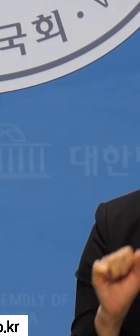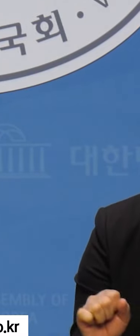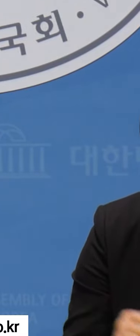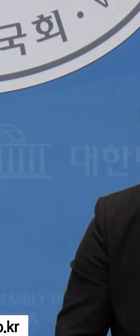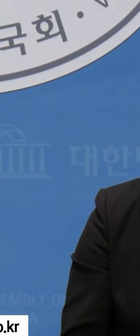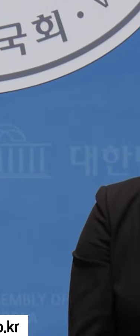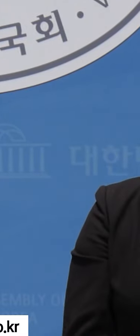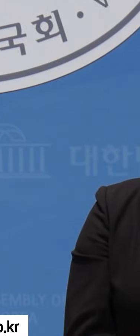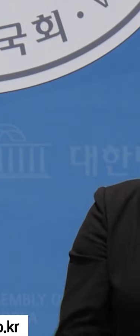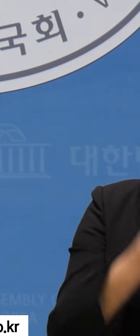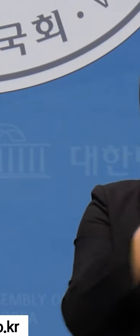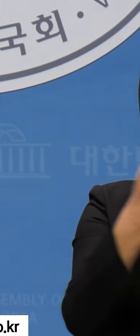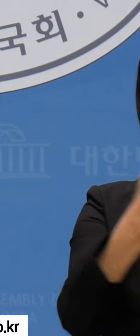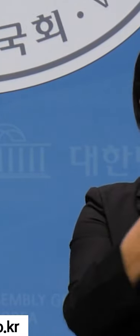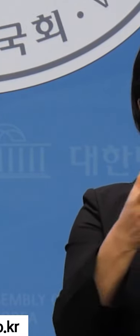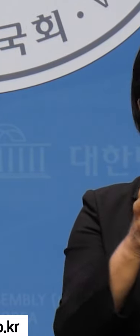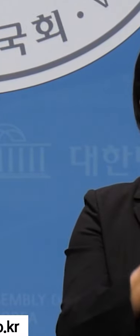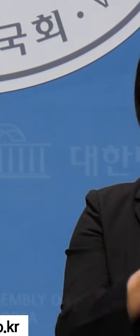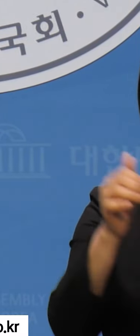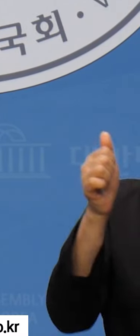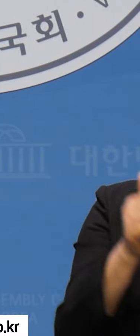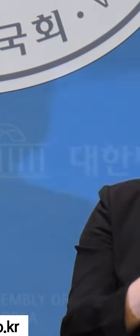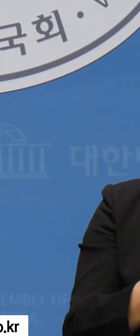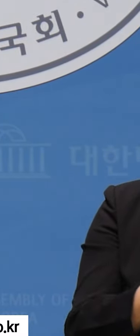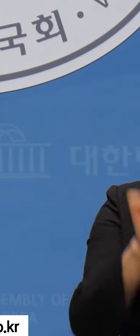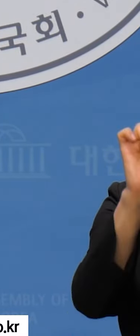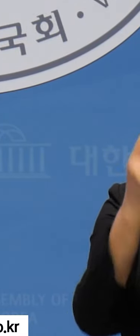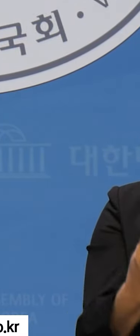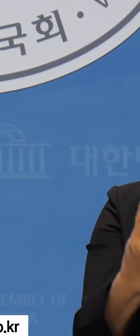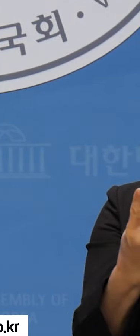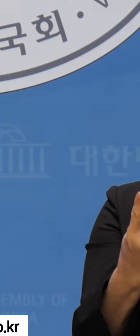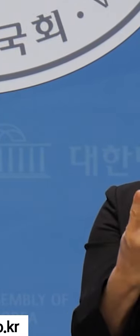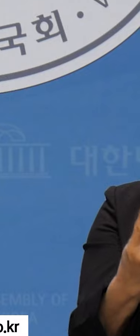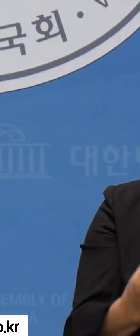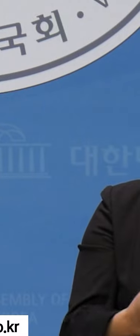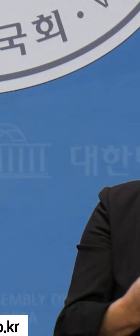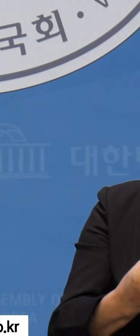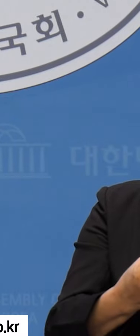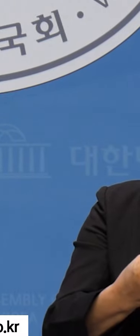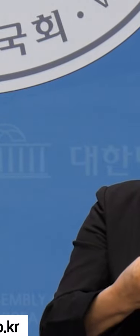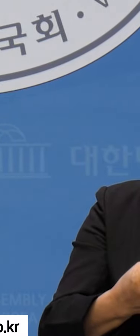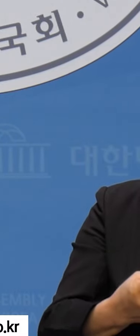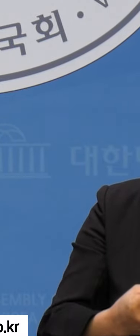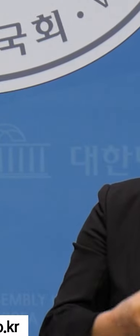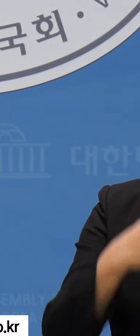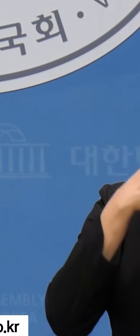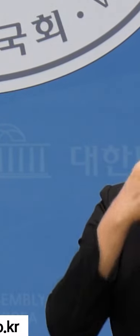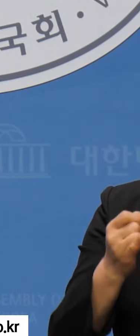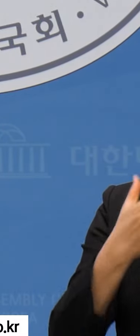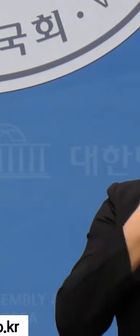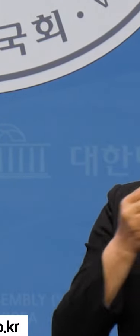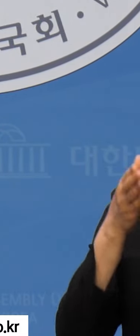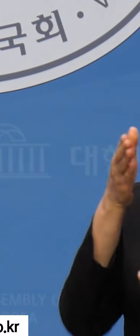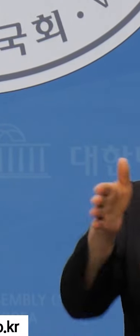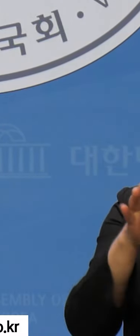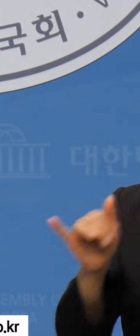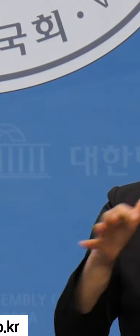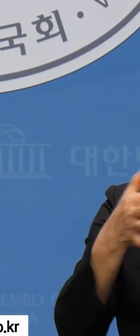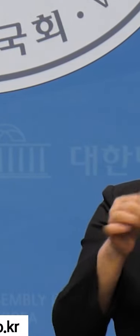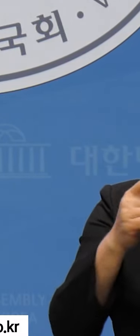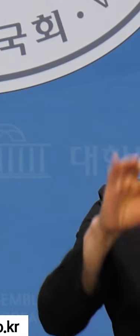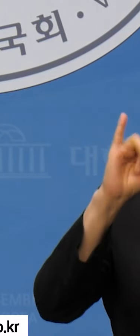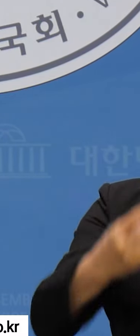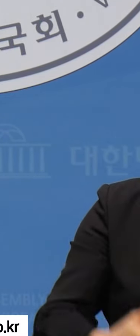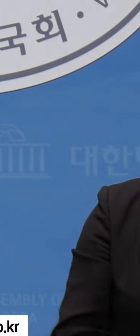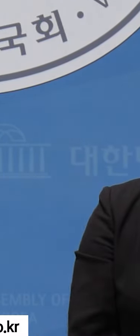안녕하세요 더불어민주당 영입인재 24호 두 아이의 엄마이자 복지 전문가 김남미